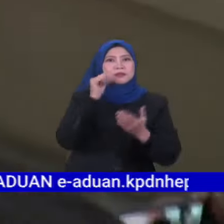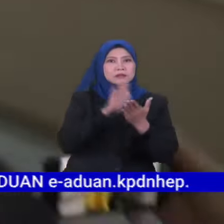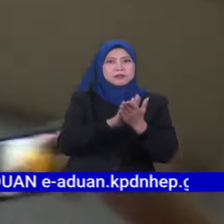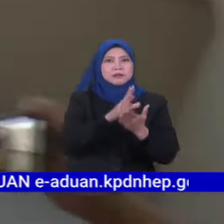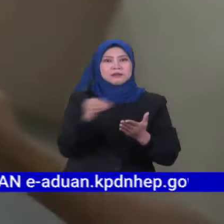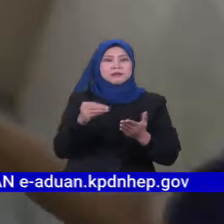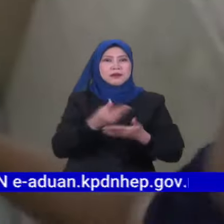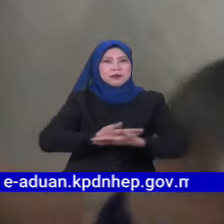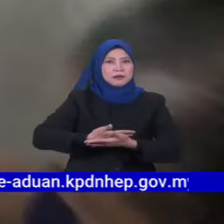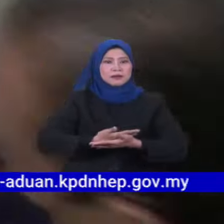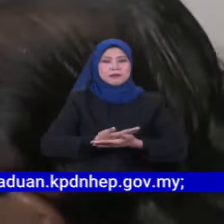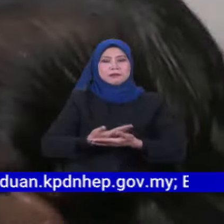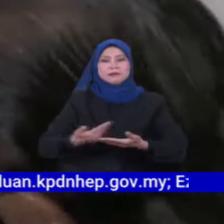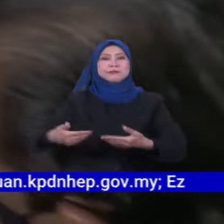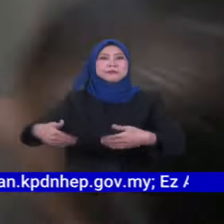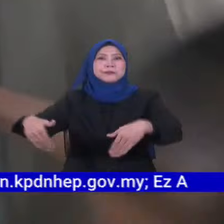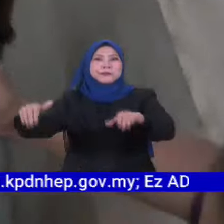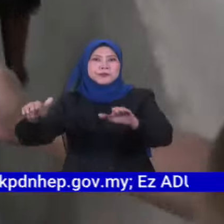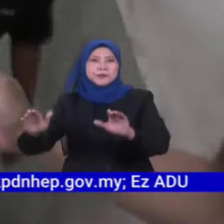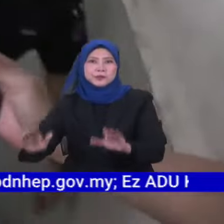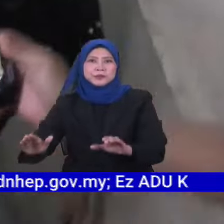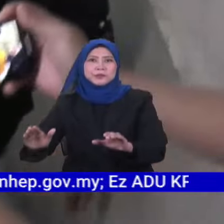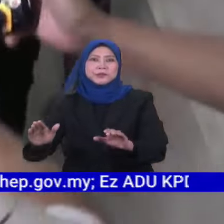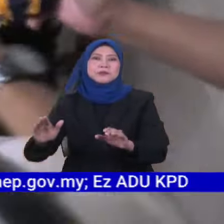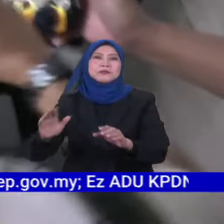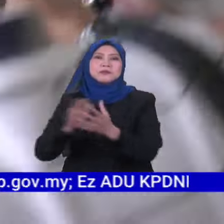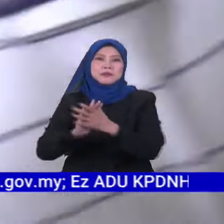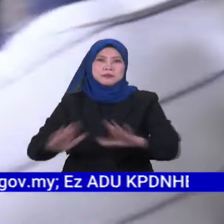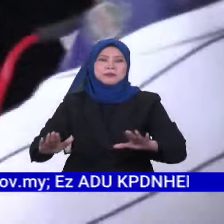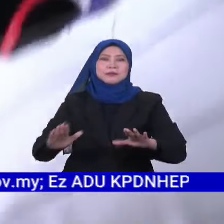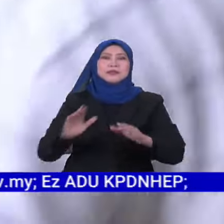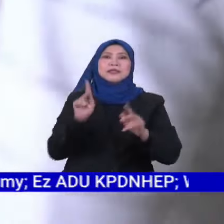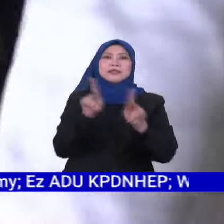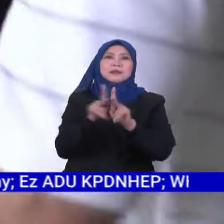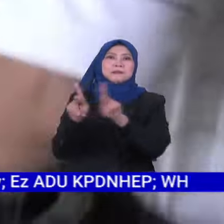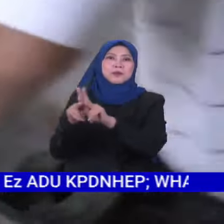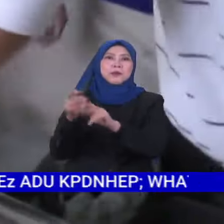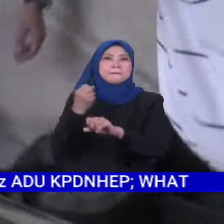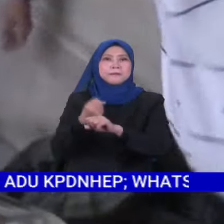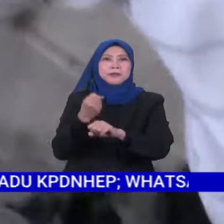dikebumikan di tanah perkuburan Islam Kampung bakar batu